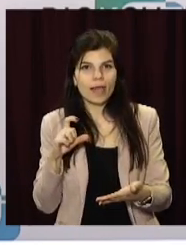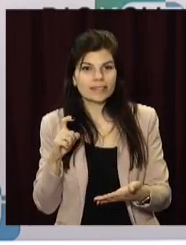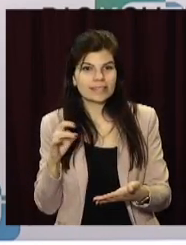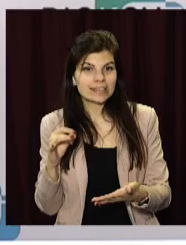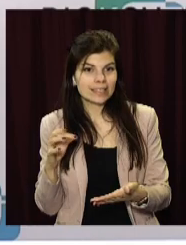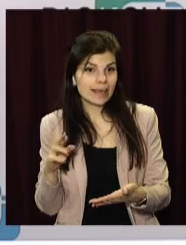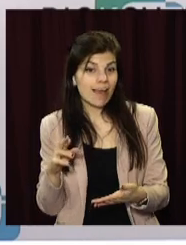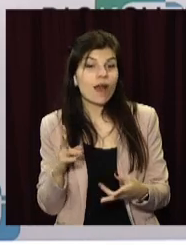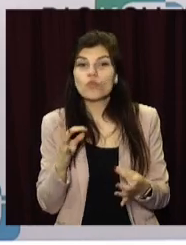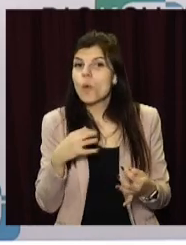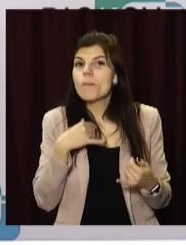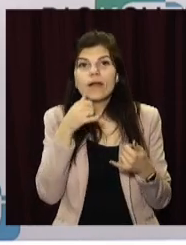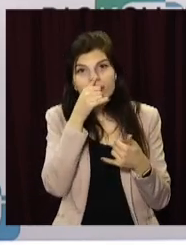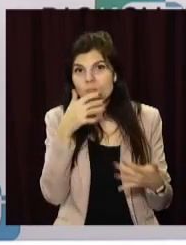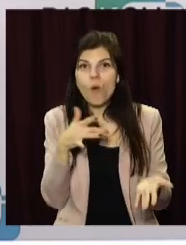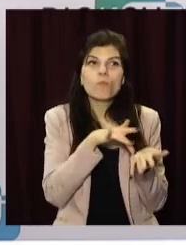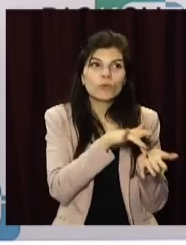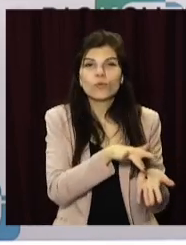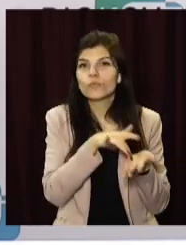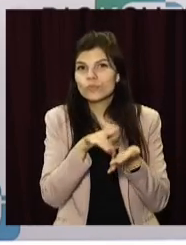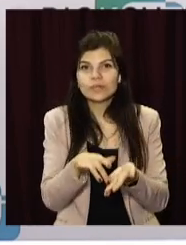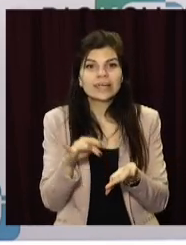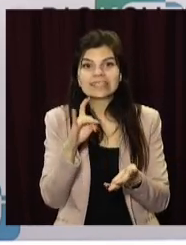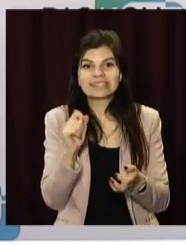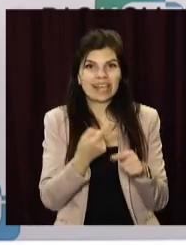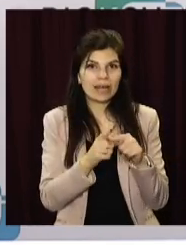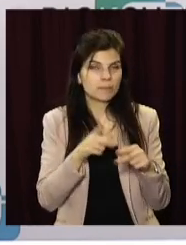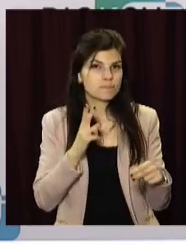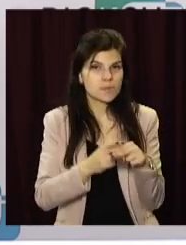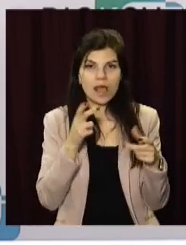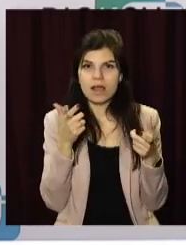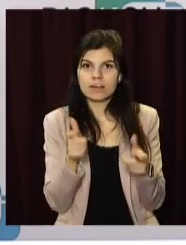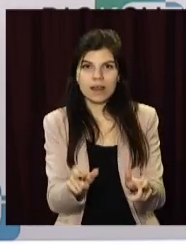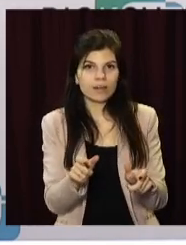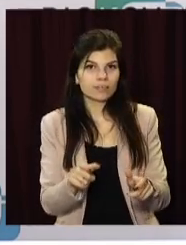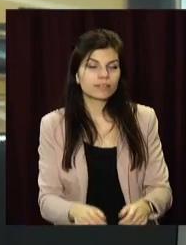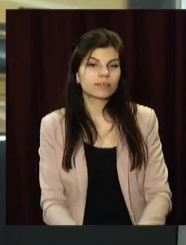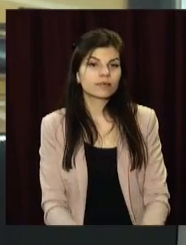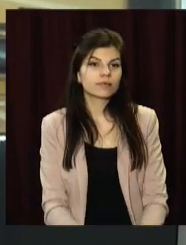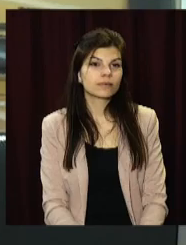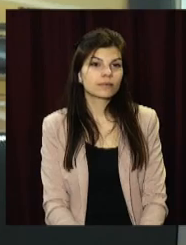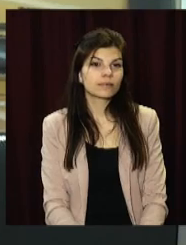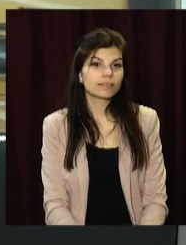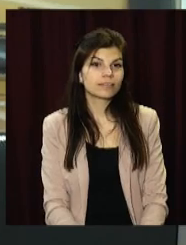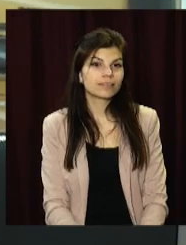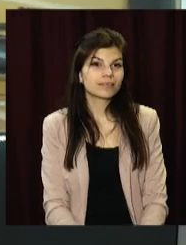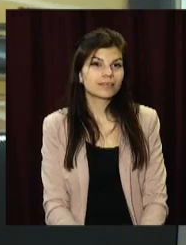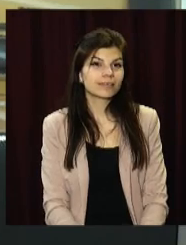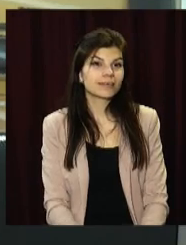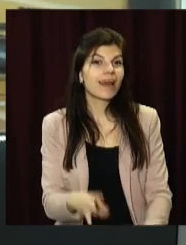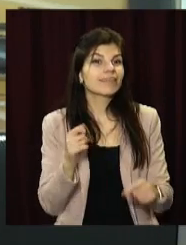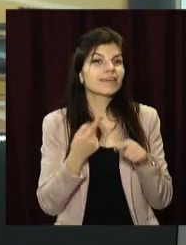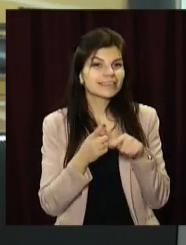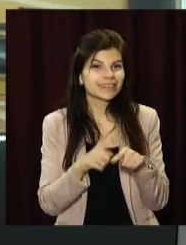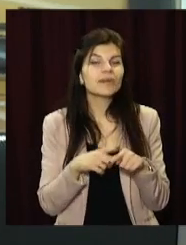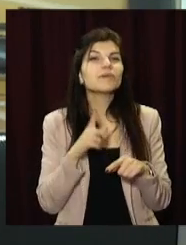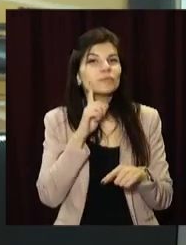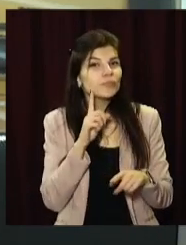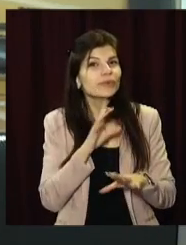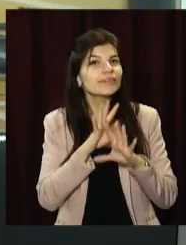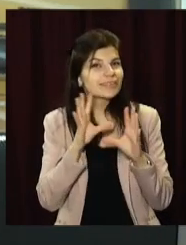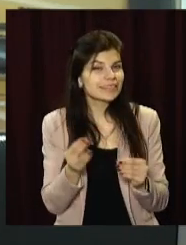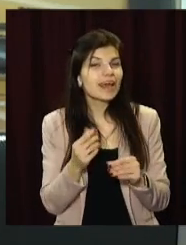ми не можемо подорожувати один до одного за цих карантинних обмежень. На цьому поки все. Нагадую,